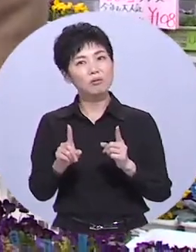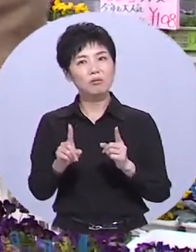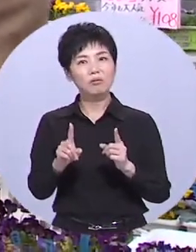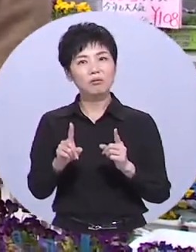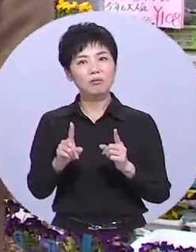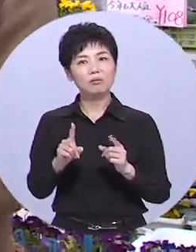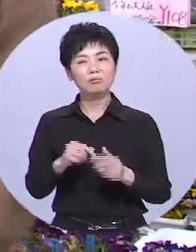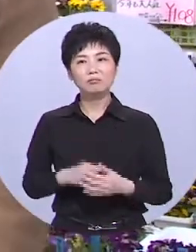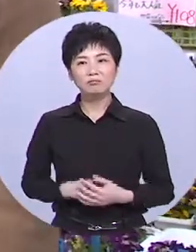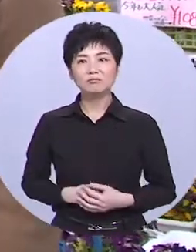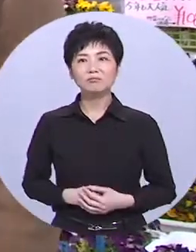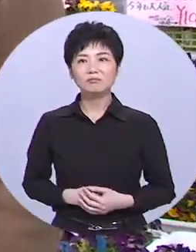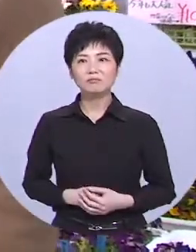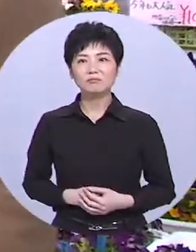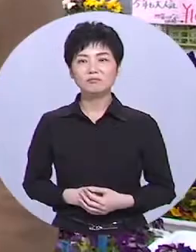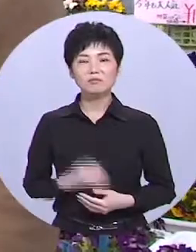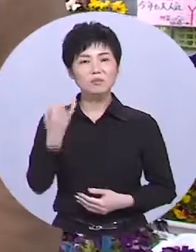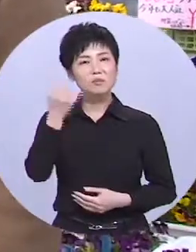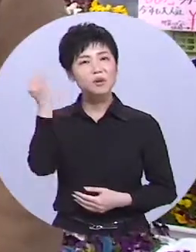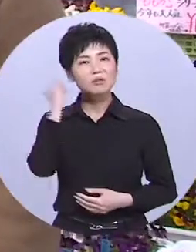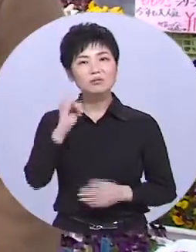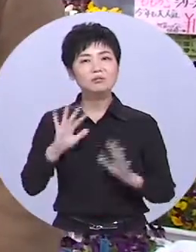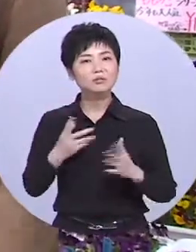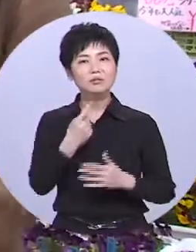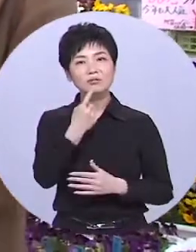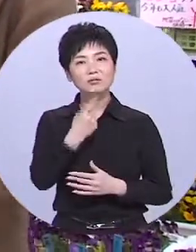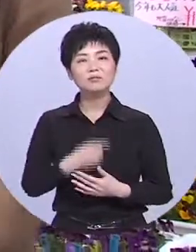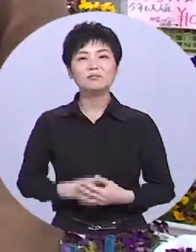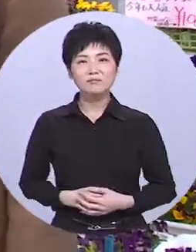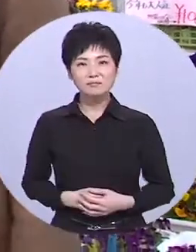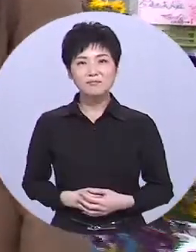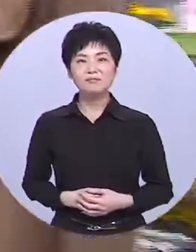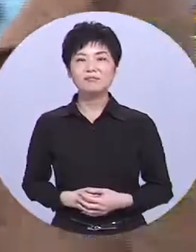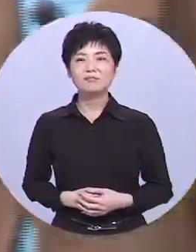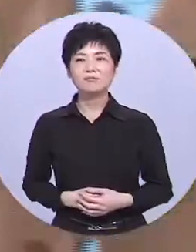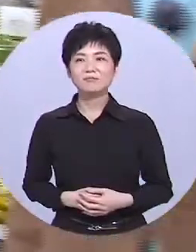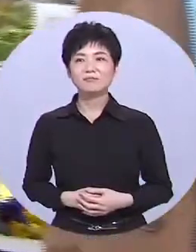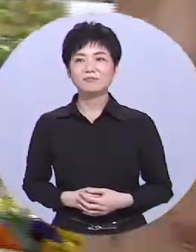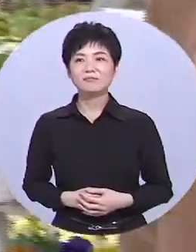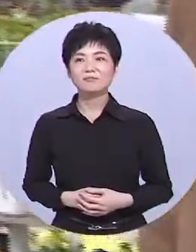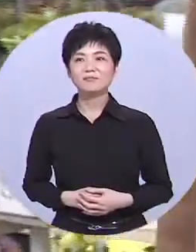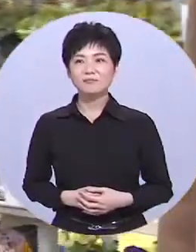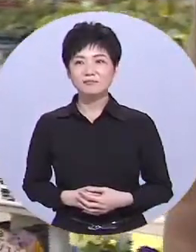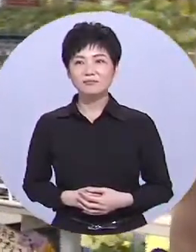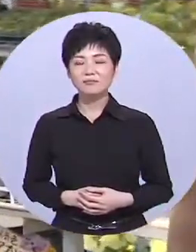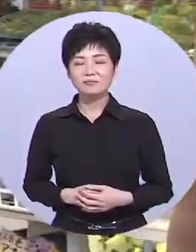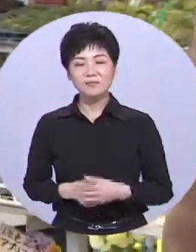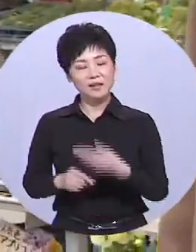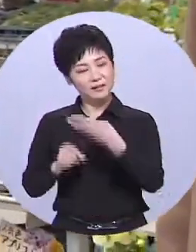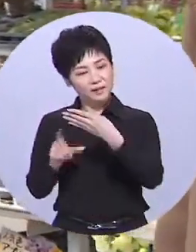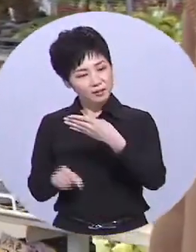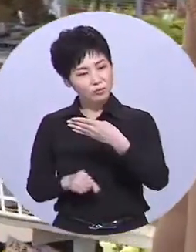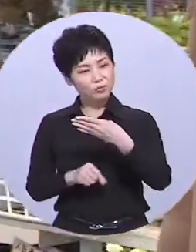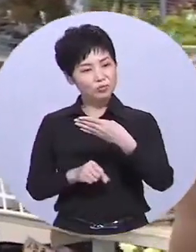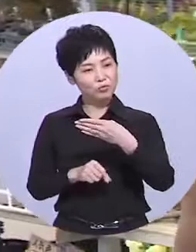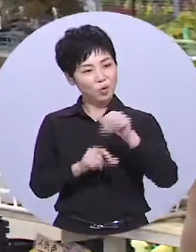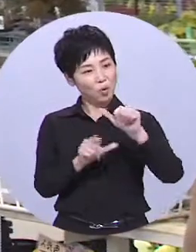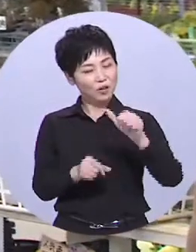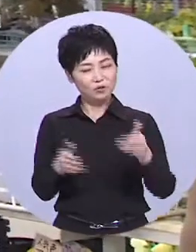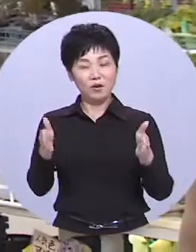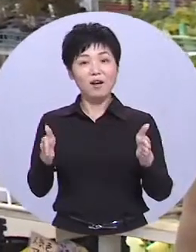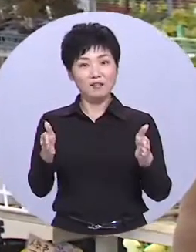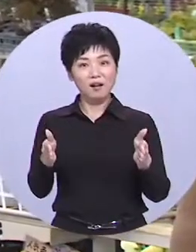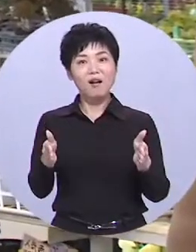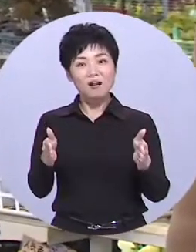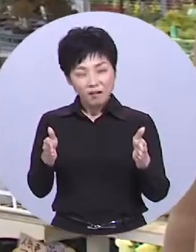うあげるっていうイメージがあんまりないかなと思うんですけど。 ええ、でもあのパンジーはですね、これから4月5月に向けて大きく成